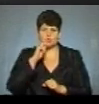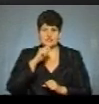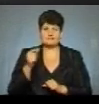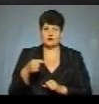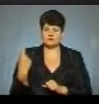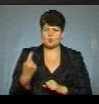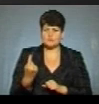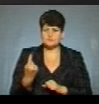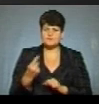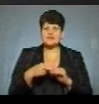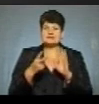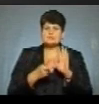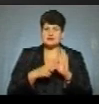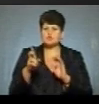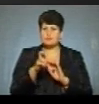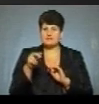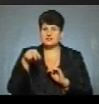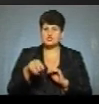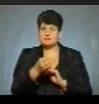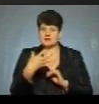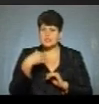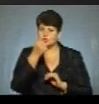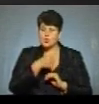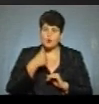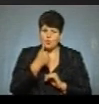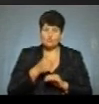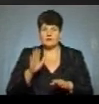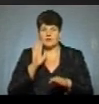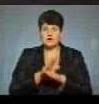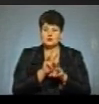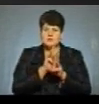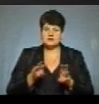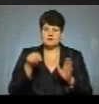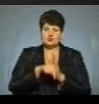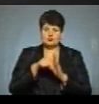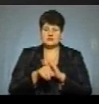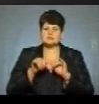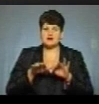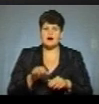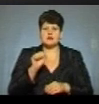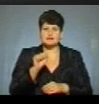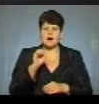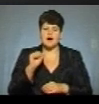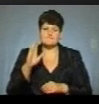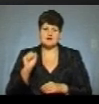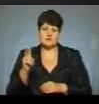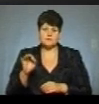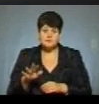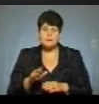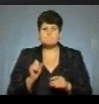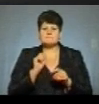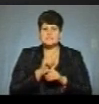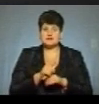Тернопільській області. 17 березня 2015 року наказ міністра внутрішніх справ Арсена Авакова, призначений